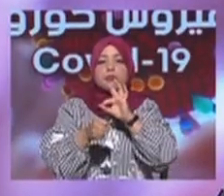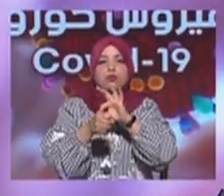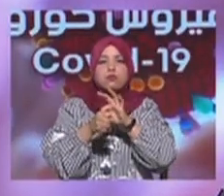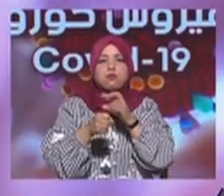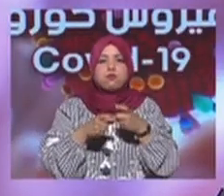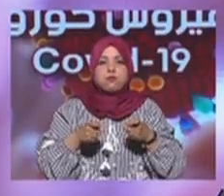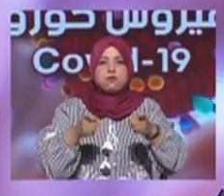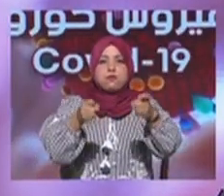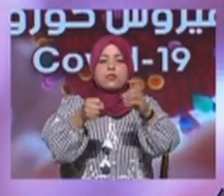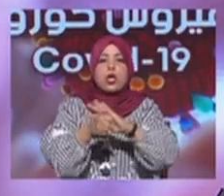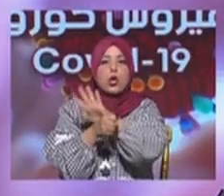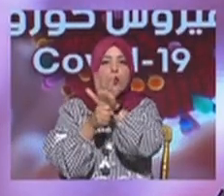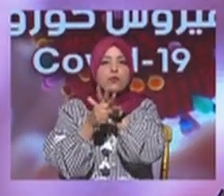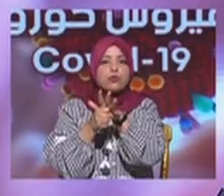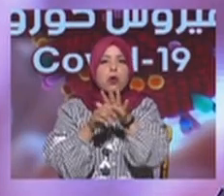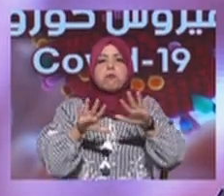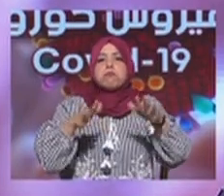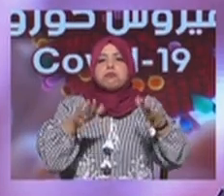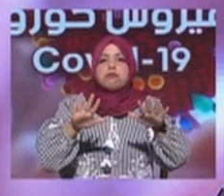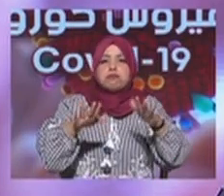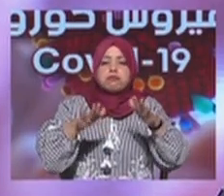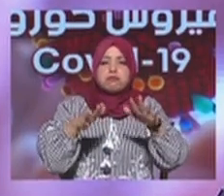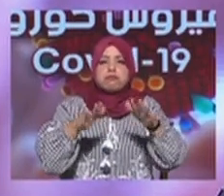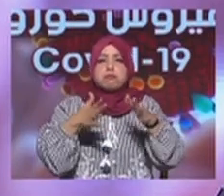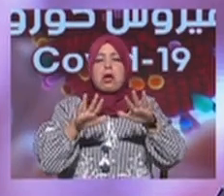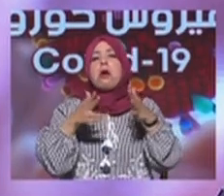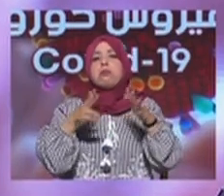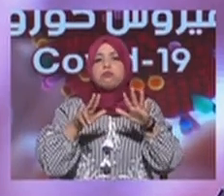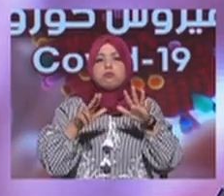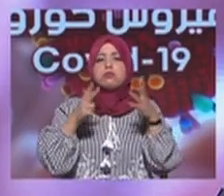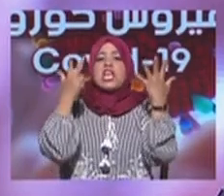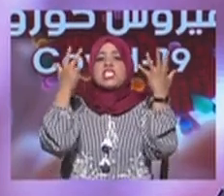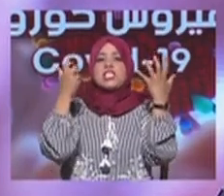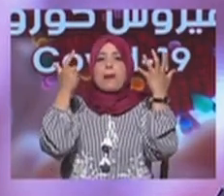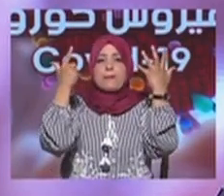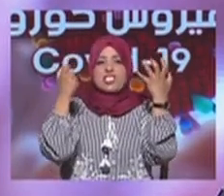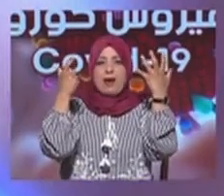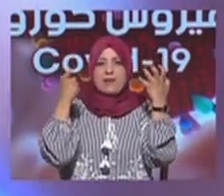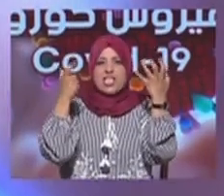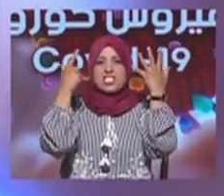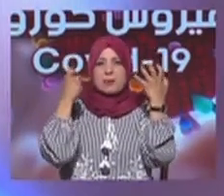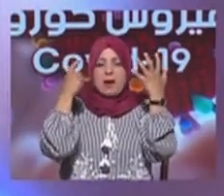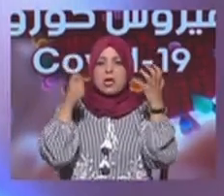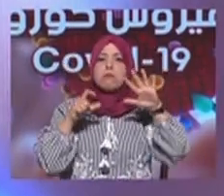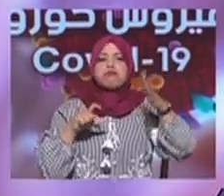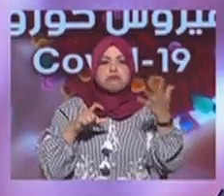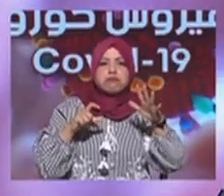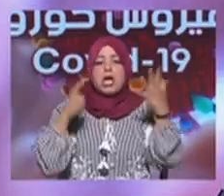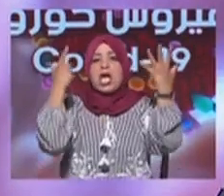700 بريسك 700 685 وزيدهم 28 بريسك 700 وشوي 28